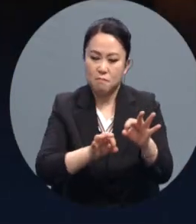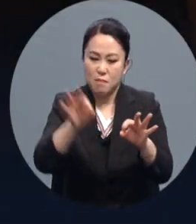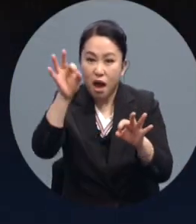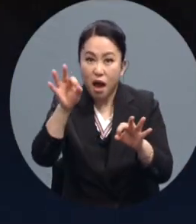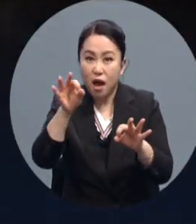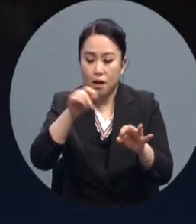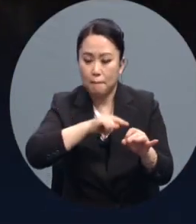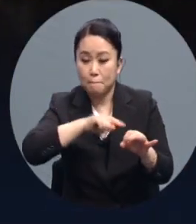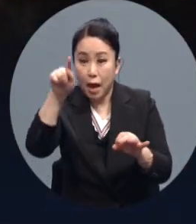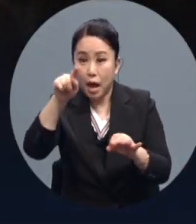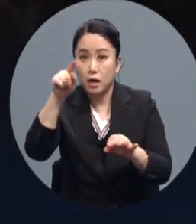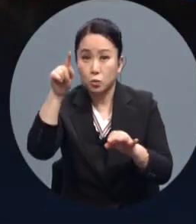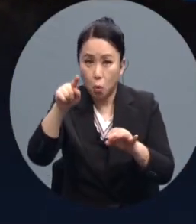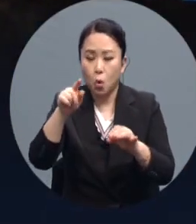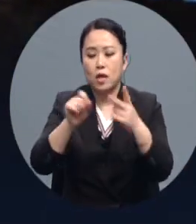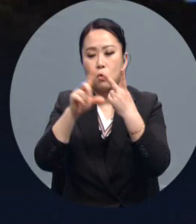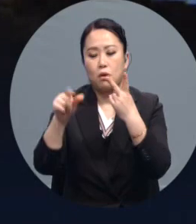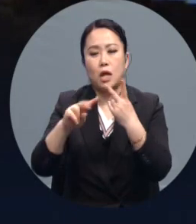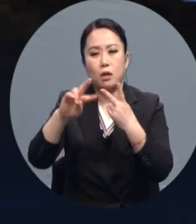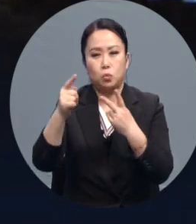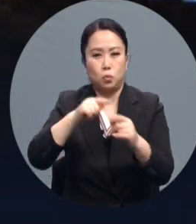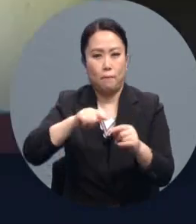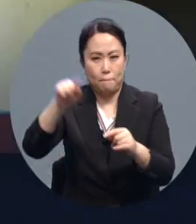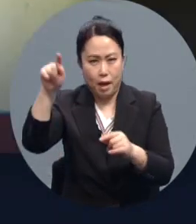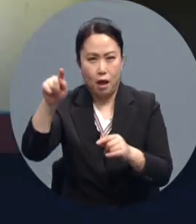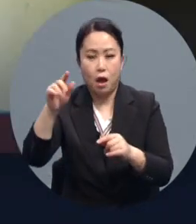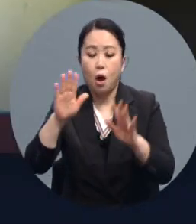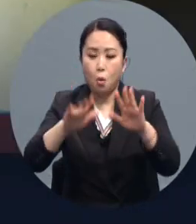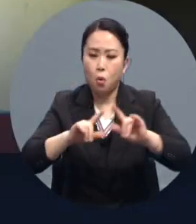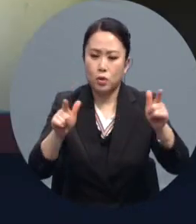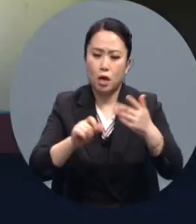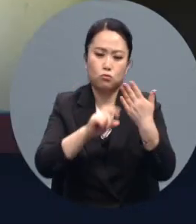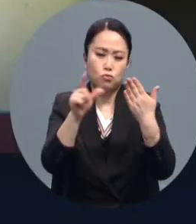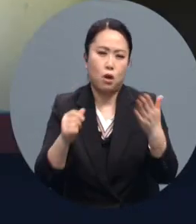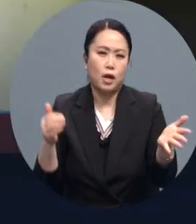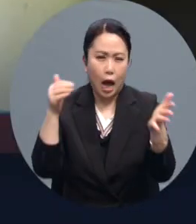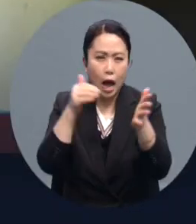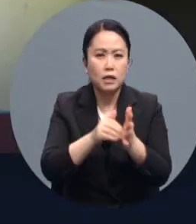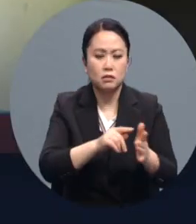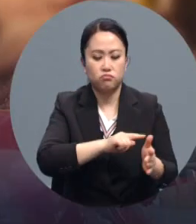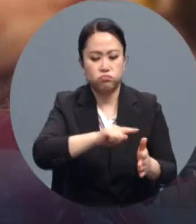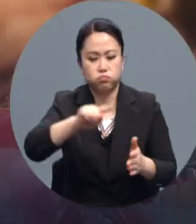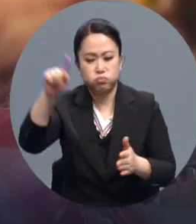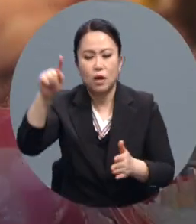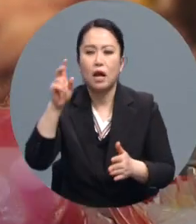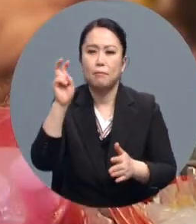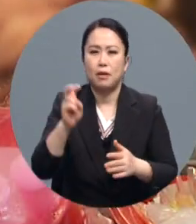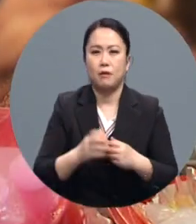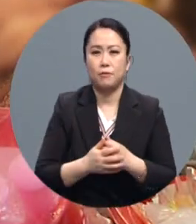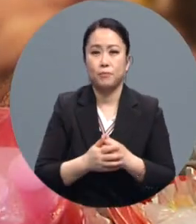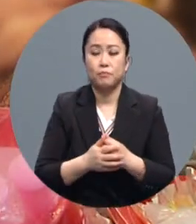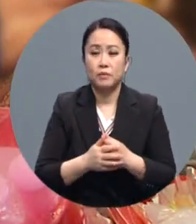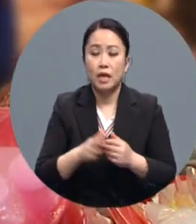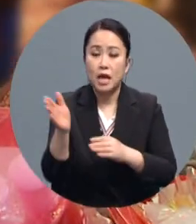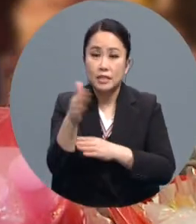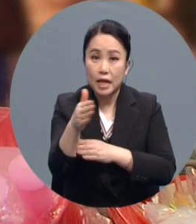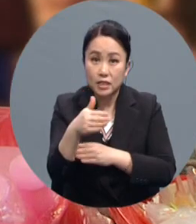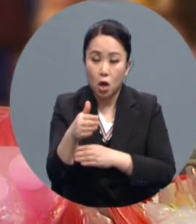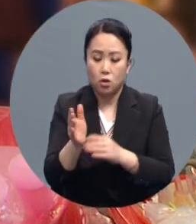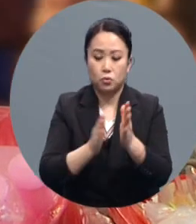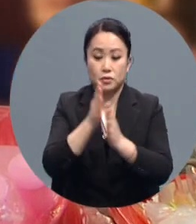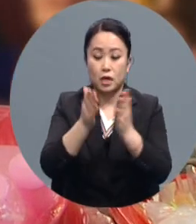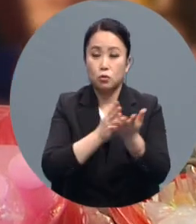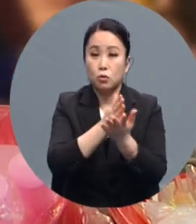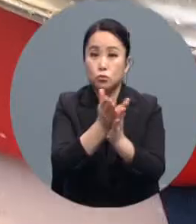상승세가 지금 2월 달에도 반영이 됐고요. 올 9월까지 두 자리 숫자로 상승세를 보일 것으로. 생선류와 채소류